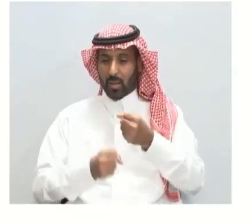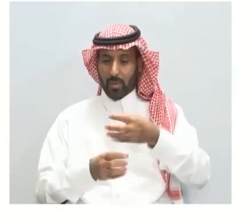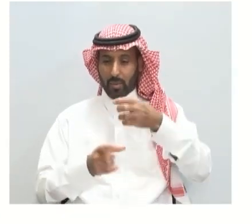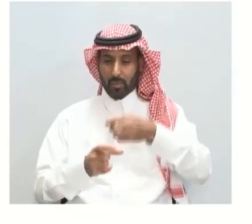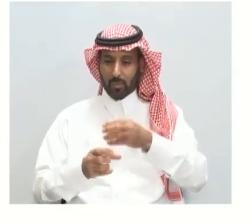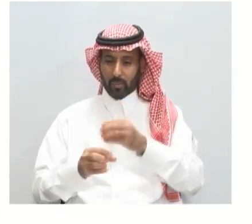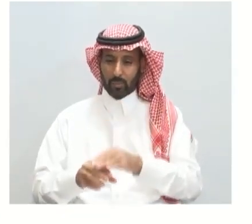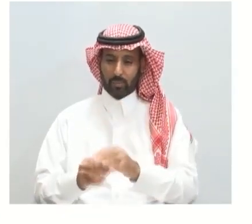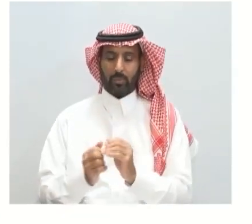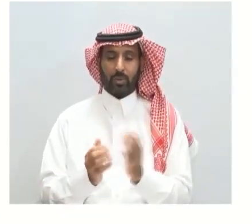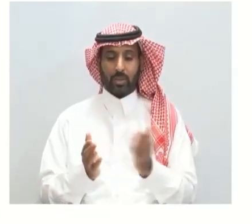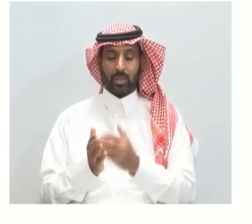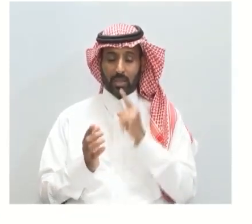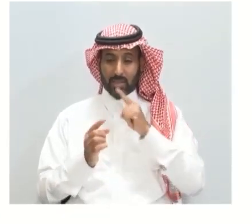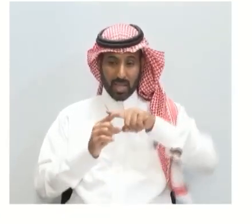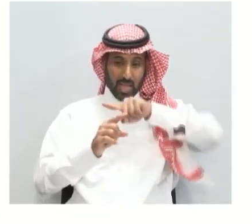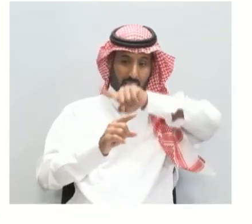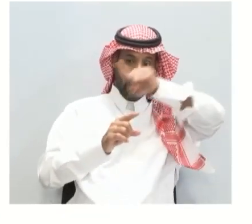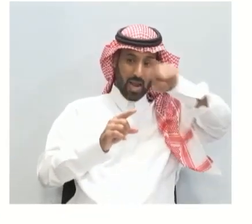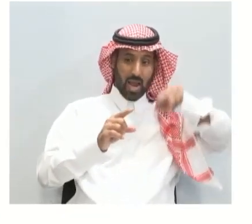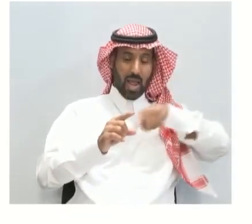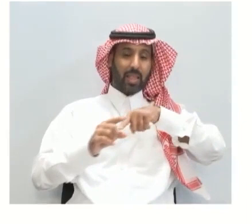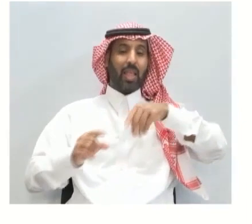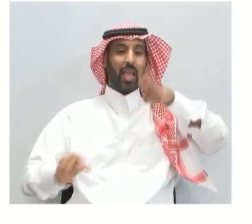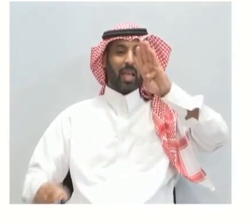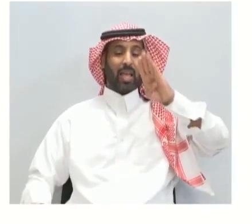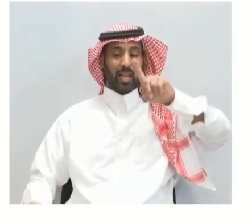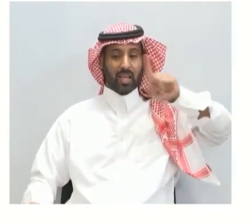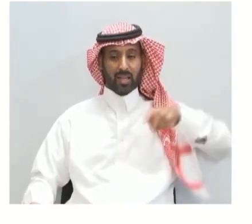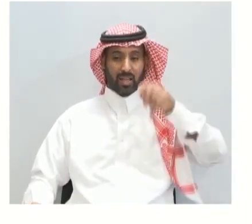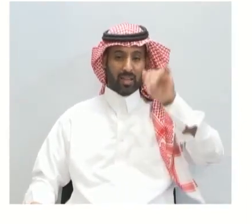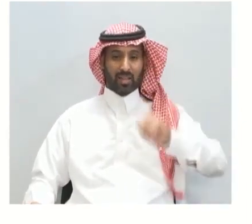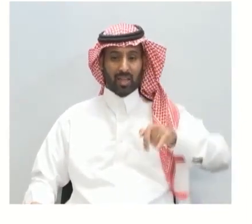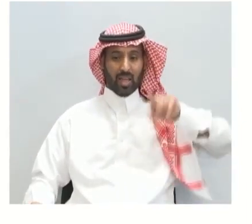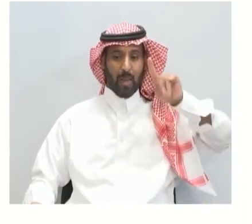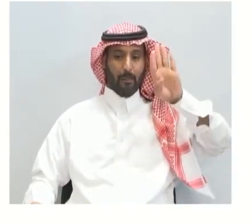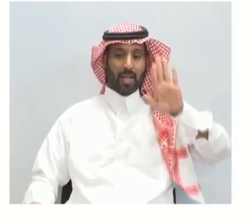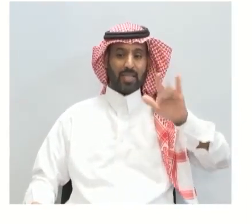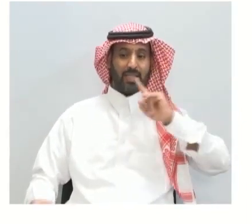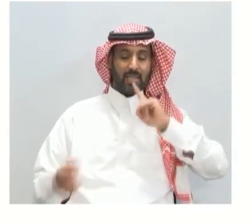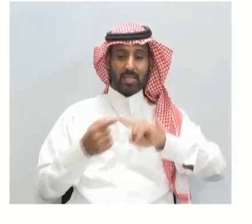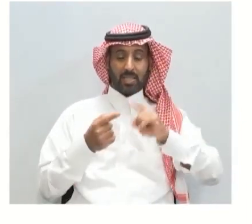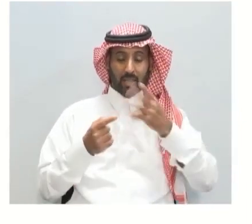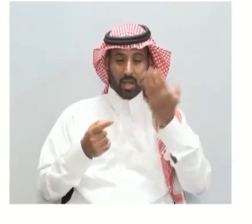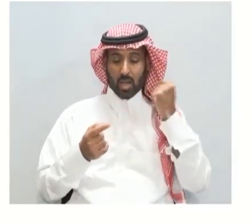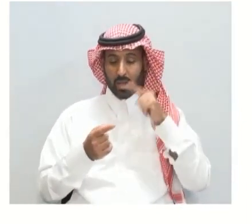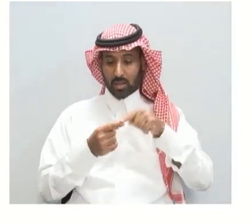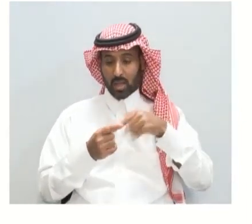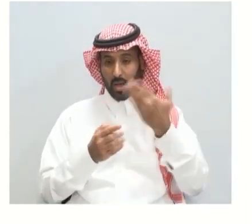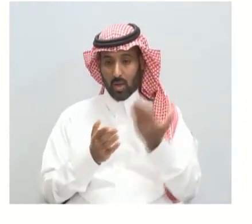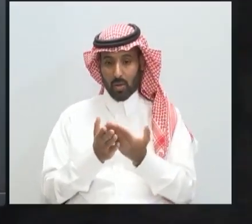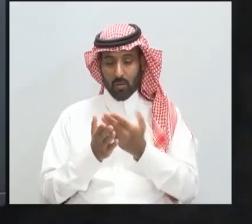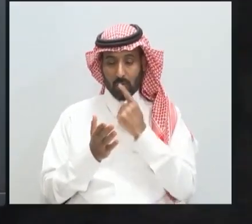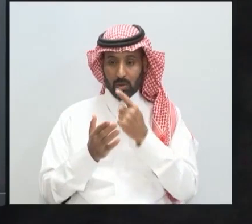اللبني في حلقه كربس المرحله الثانيه من مراحل ما اسميناه بالتنفس الخلوي لعلنا في درسنا الماضي